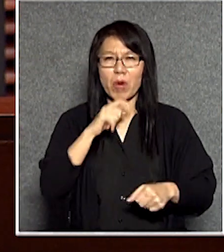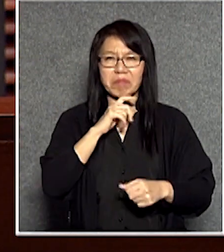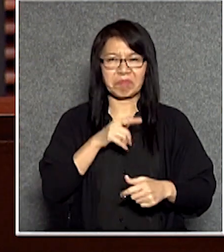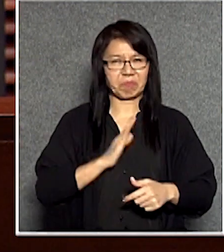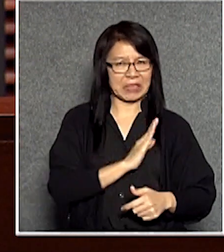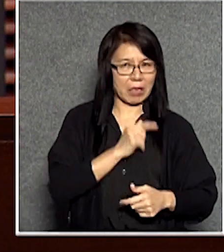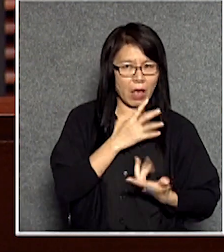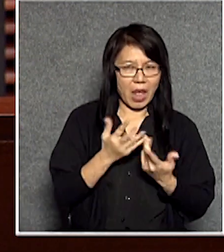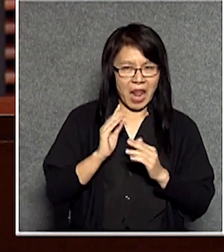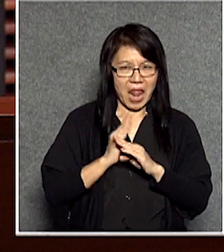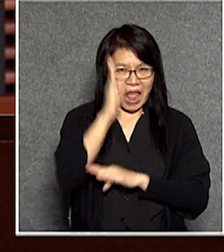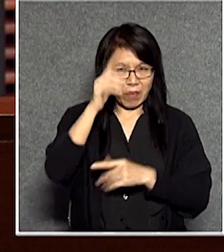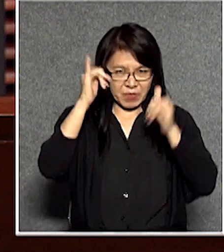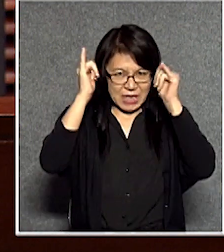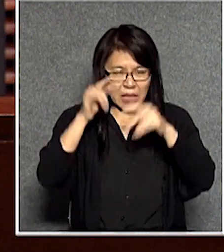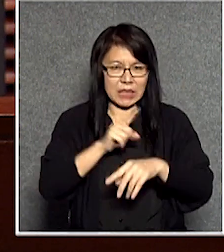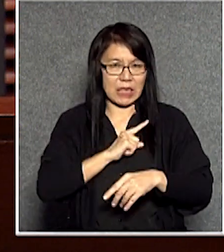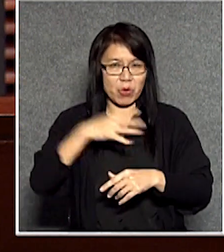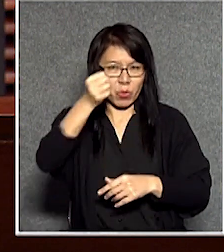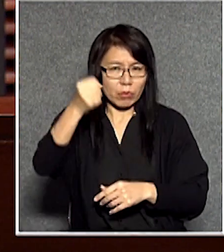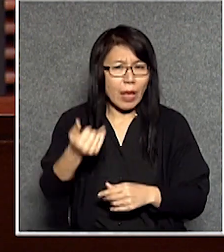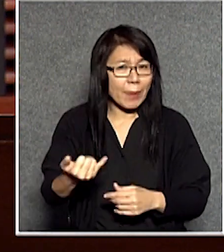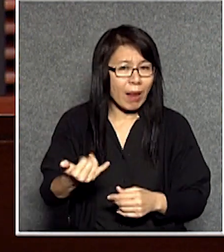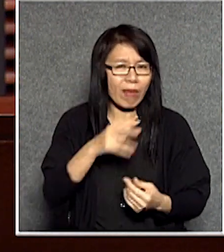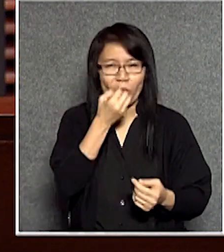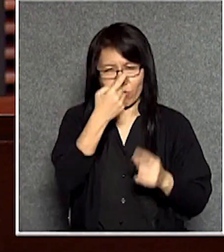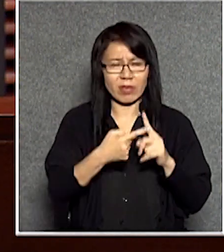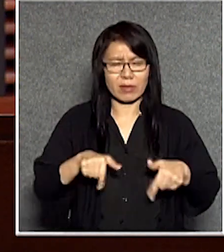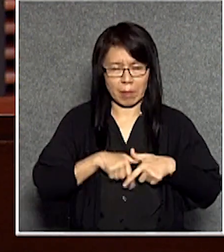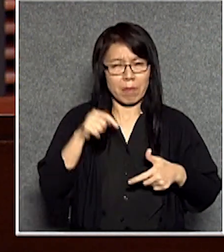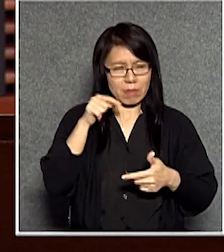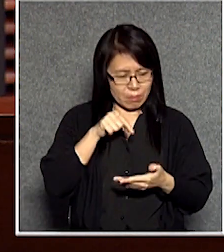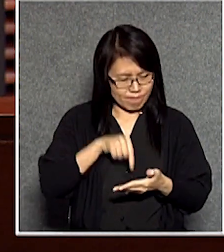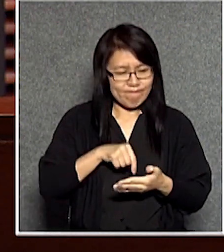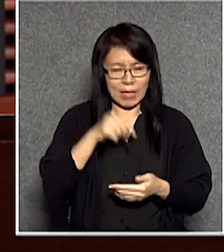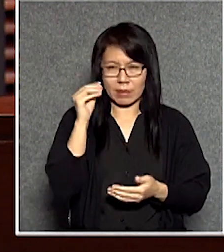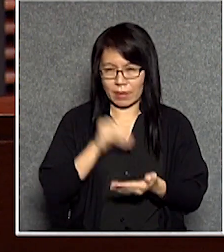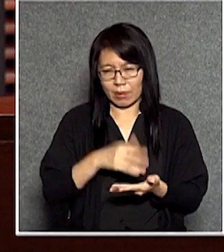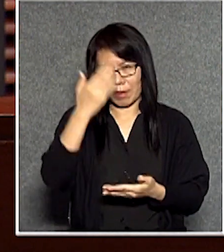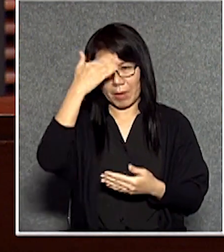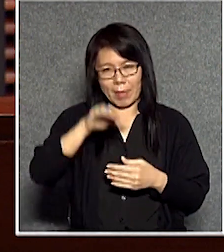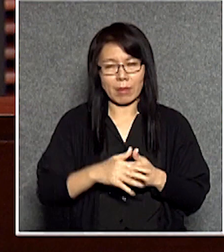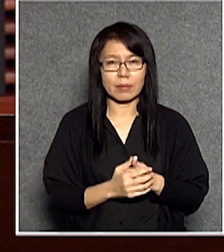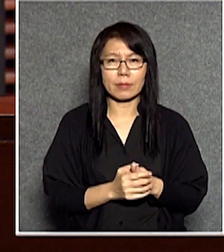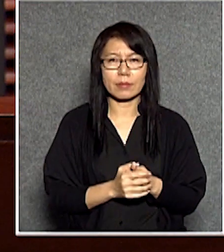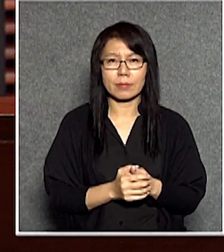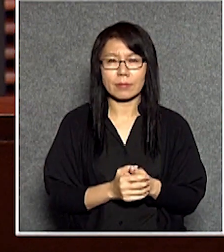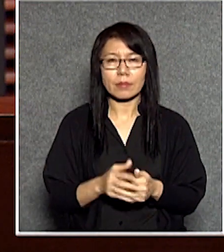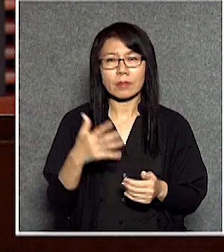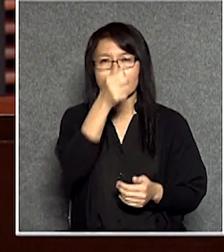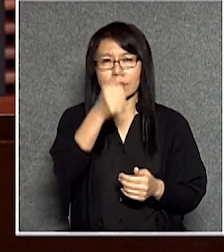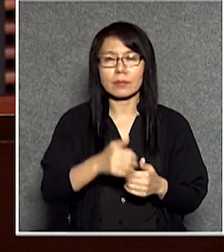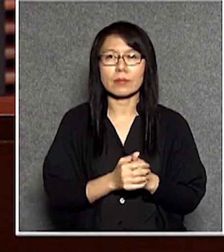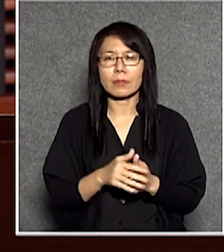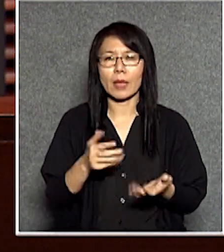法、濫用職權，我相信廣大的香港人心中一定有一個了判斷。主席，